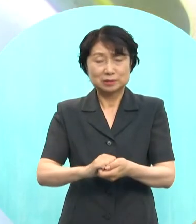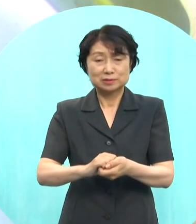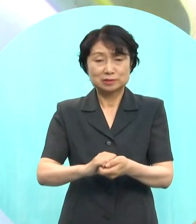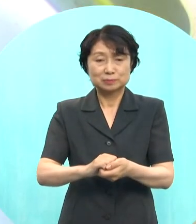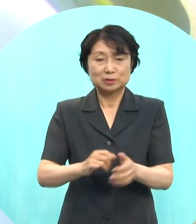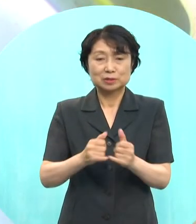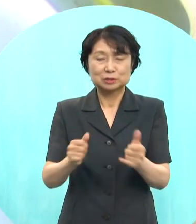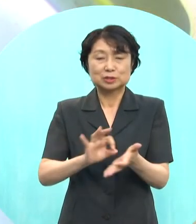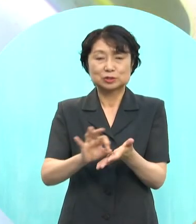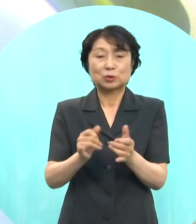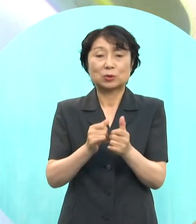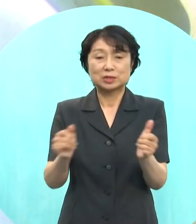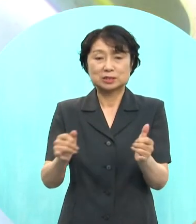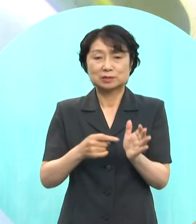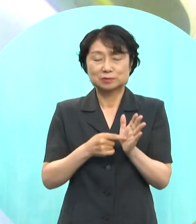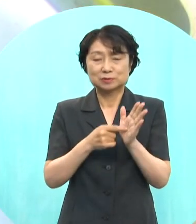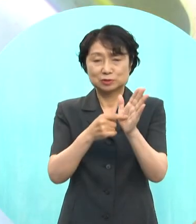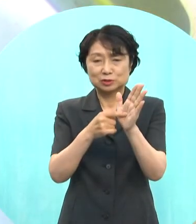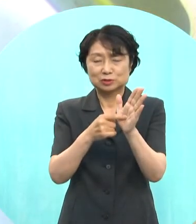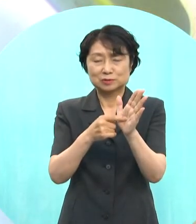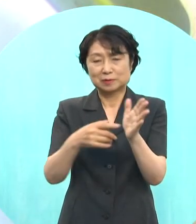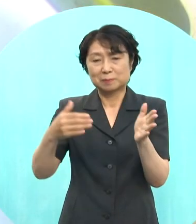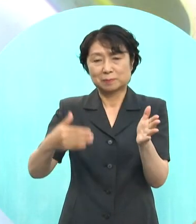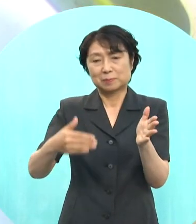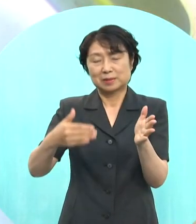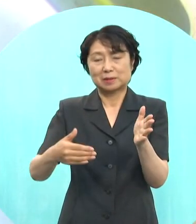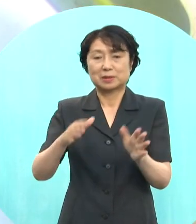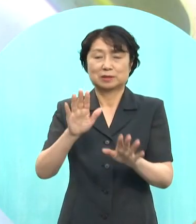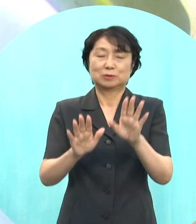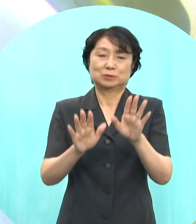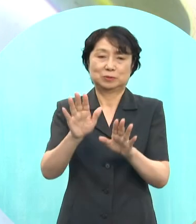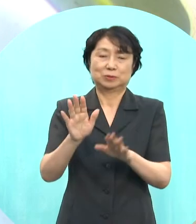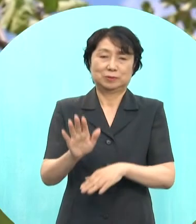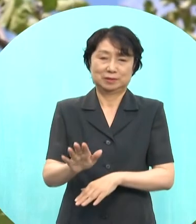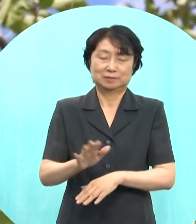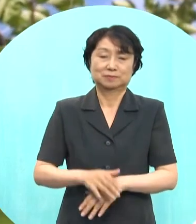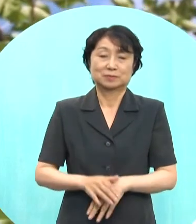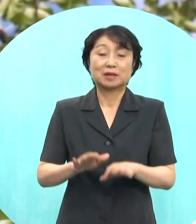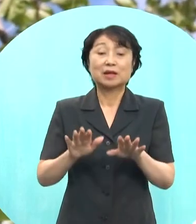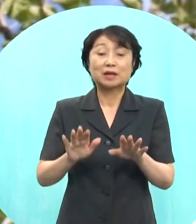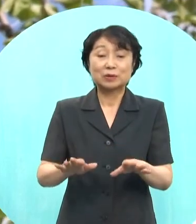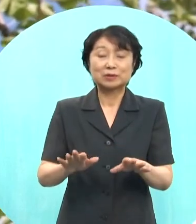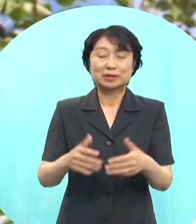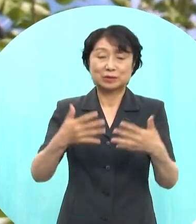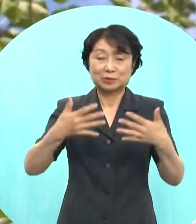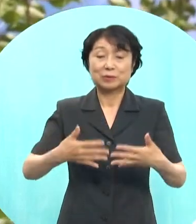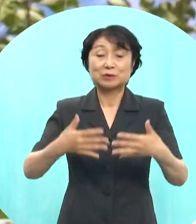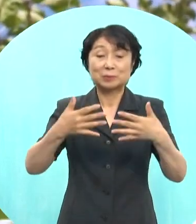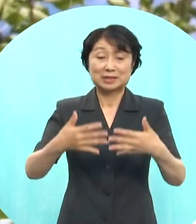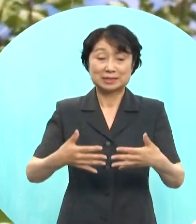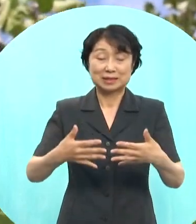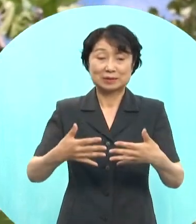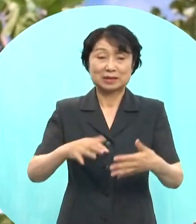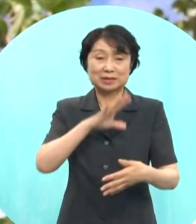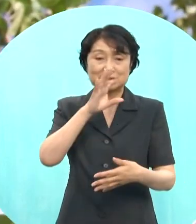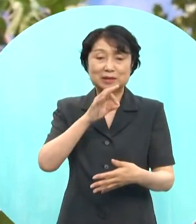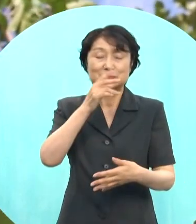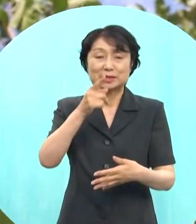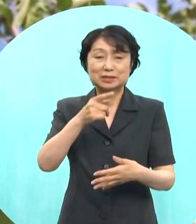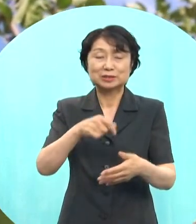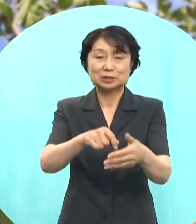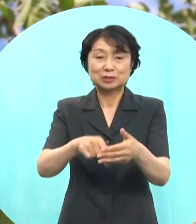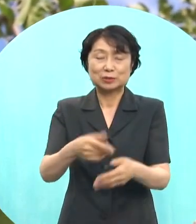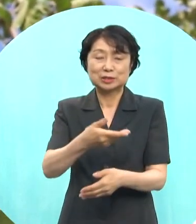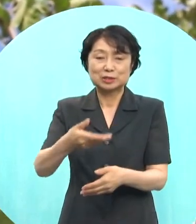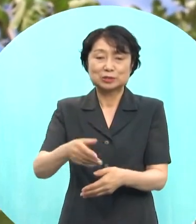も消費者への認知度が高いとは言えない状況です。今回のこの町に会いたいでは、山